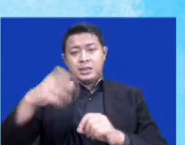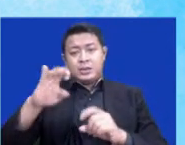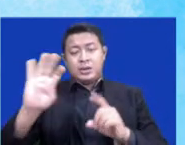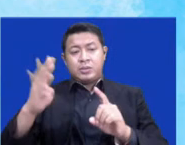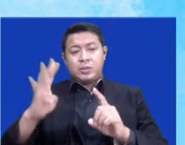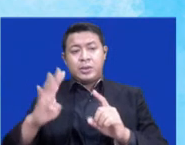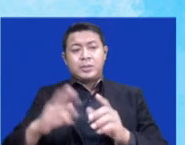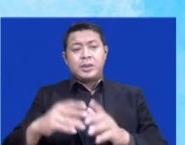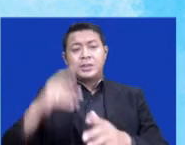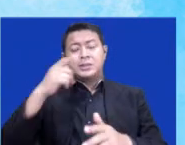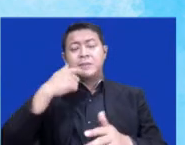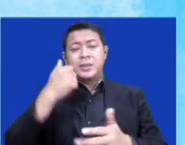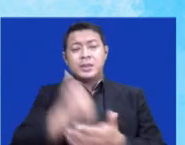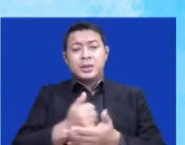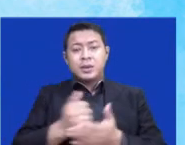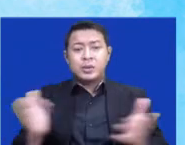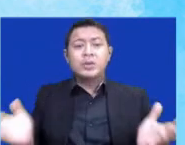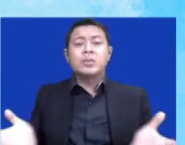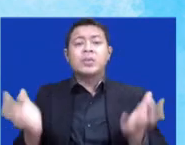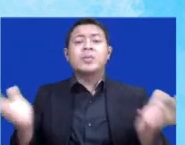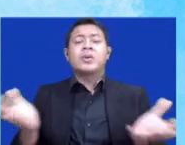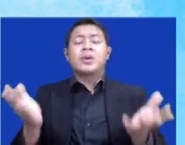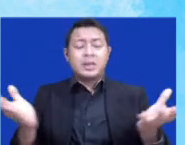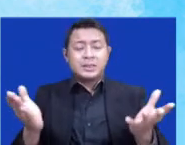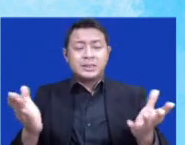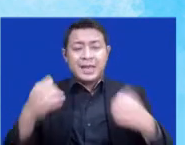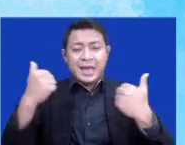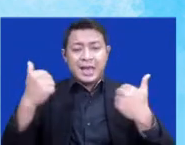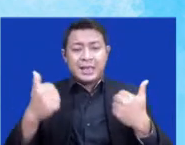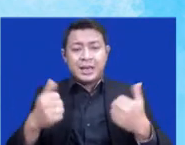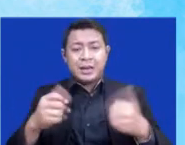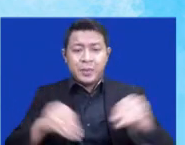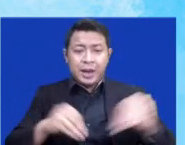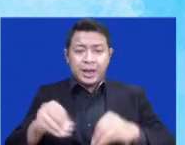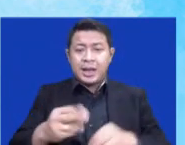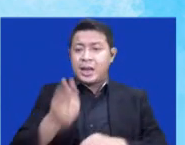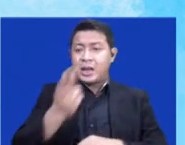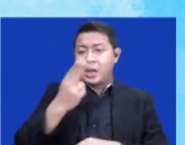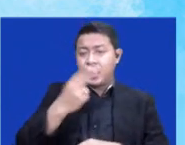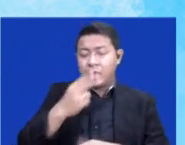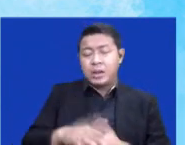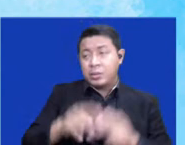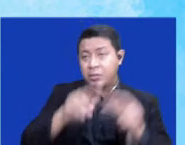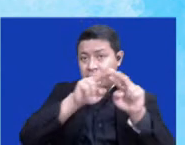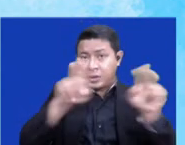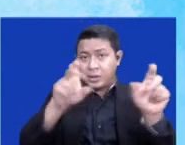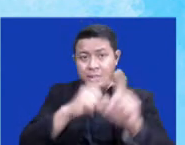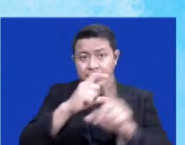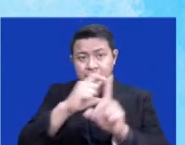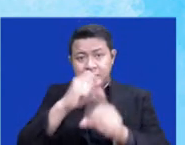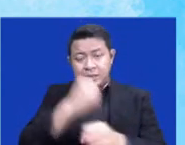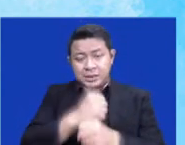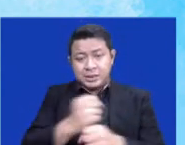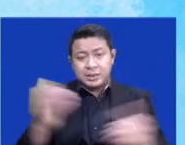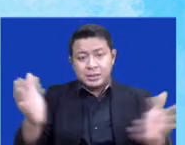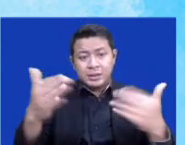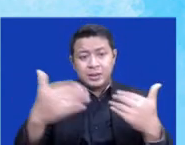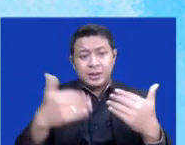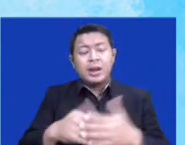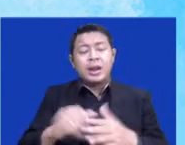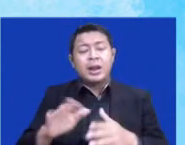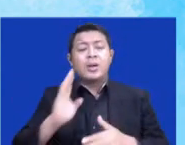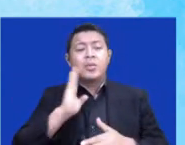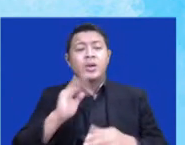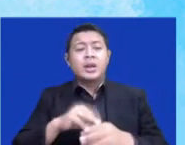kesehatan yang mendorong penguatan layanan kesehatan primer, pengendalian tembakau, monitoring SDGs, dan pelibatan bermakna kaum muda dalam